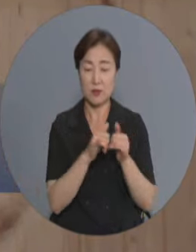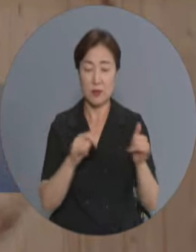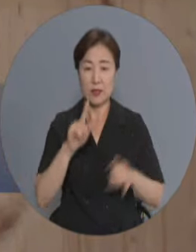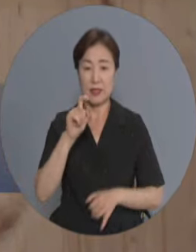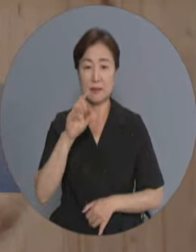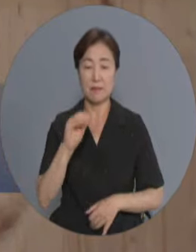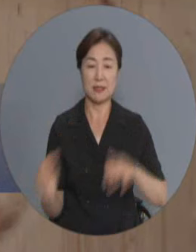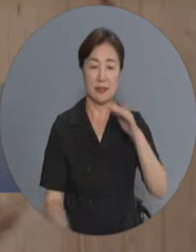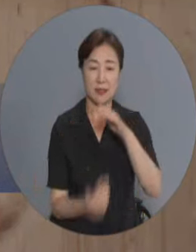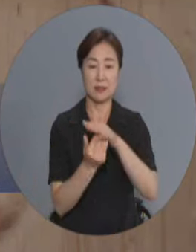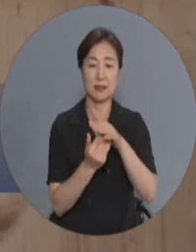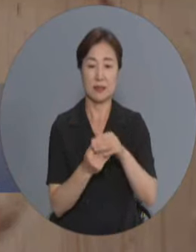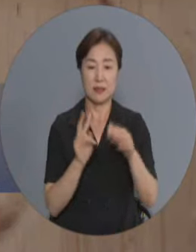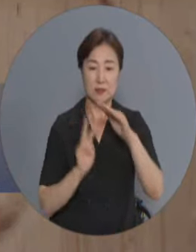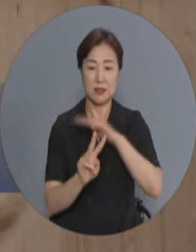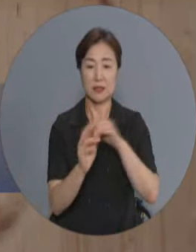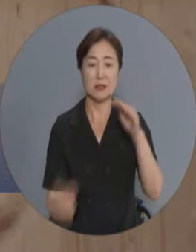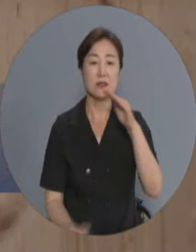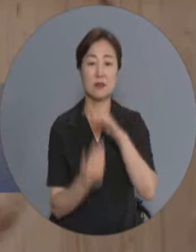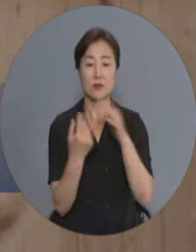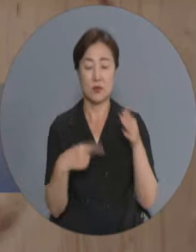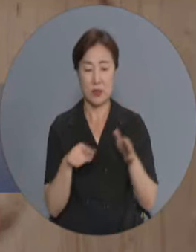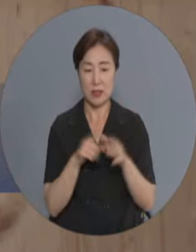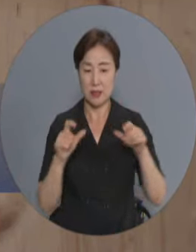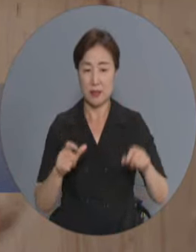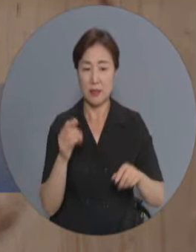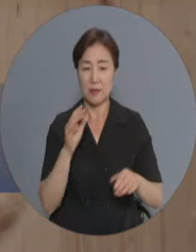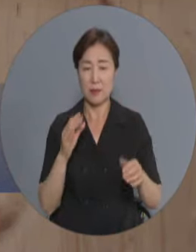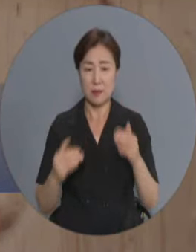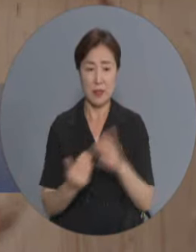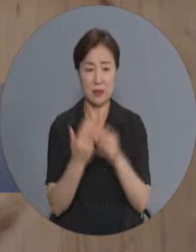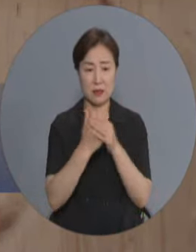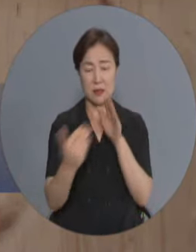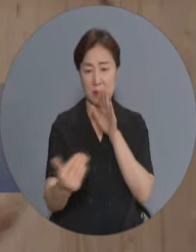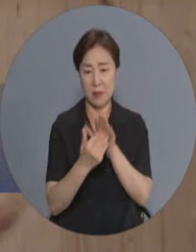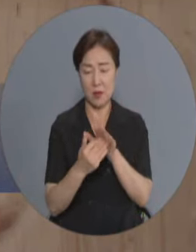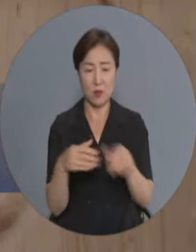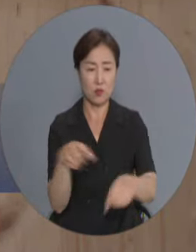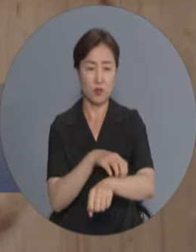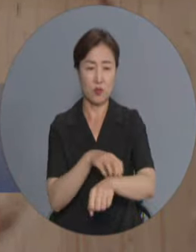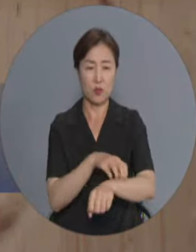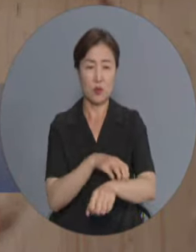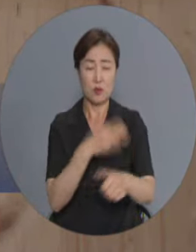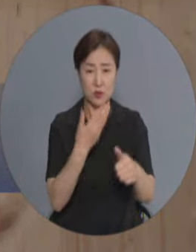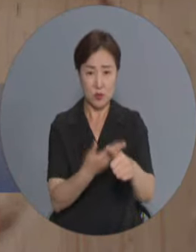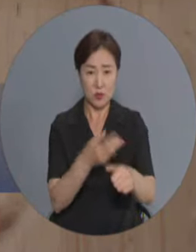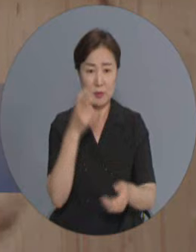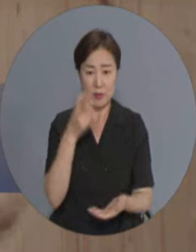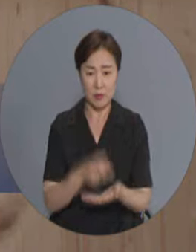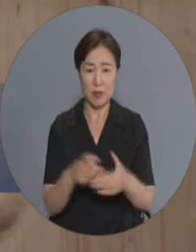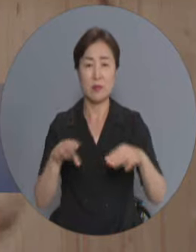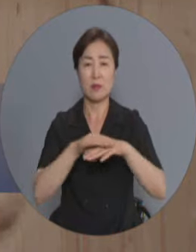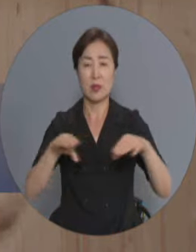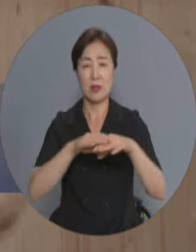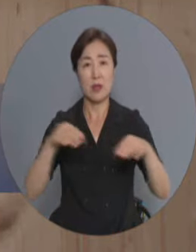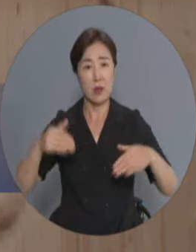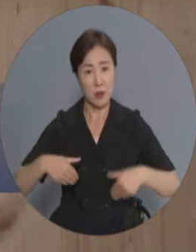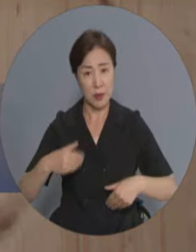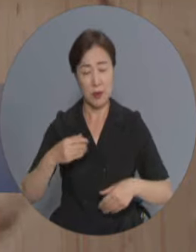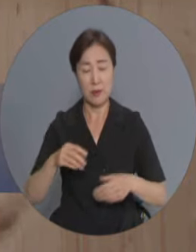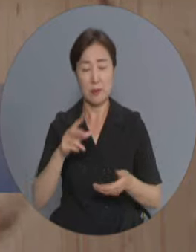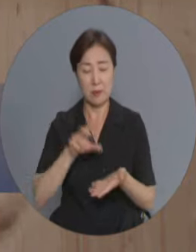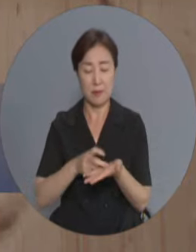10만 달성이라는 비전 실현을 위해서도 지역 발전을 가로막거나 불편을 주는 규제를 적극